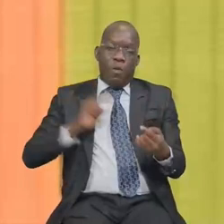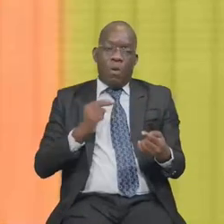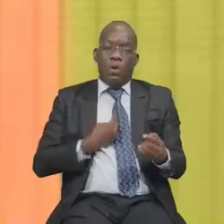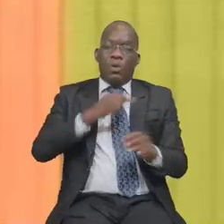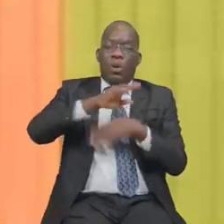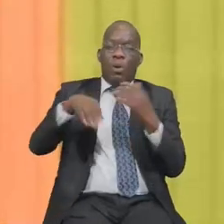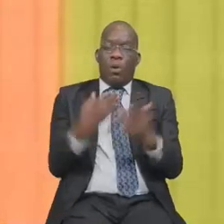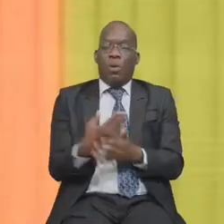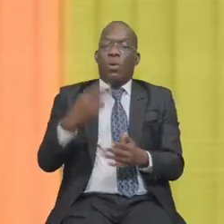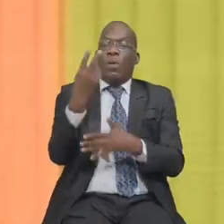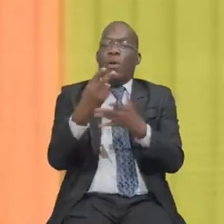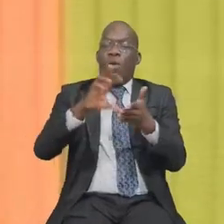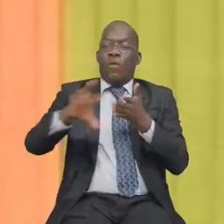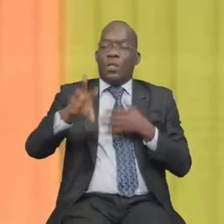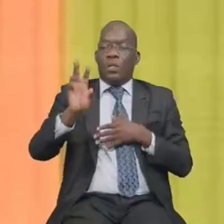Il a été maltraité